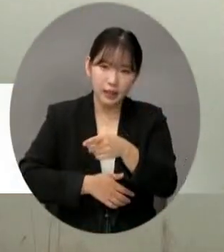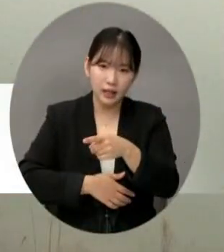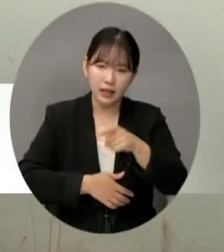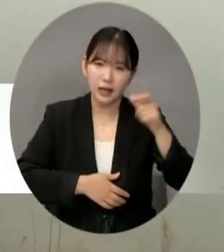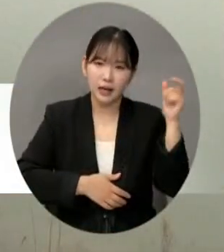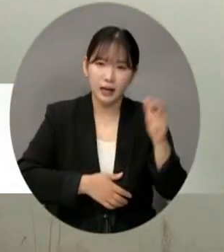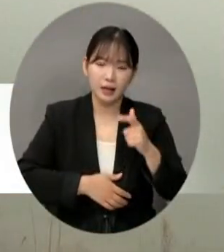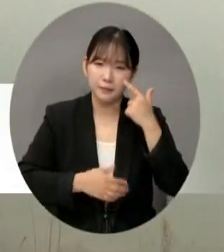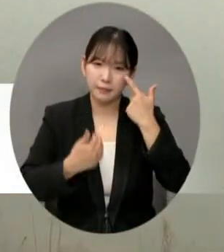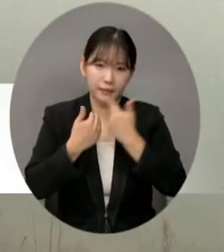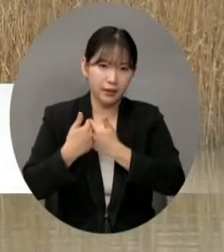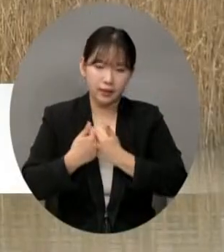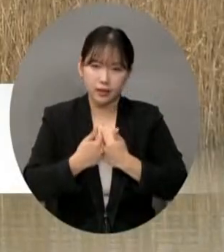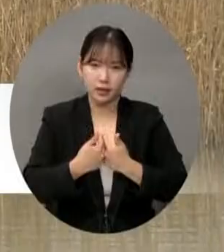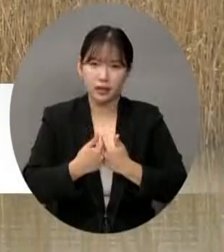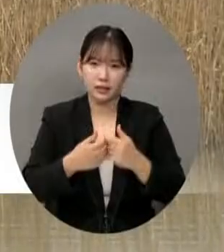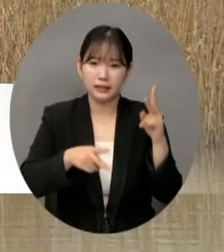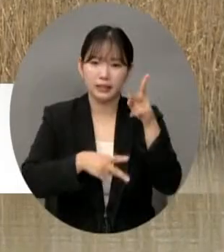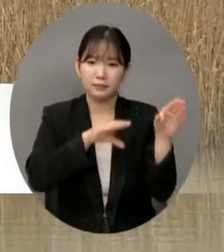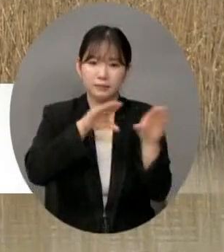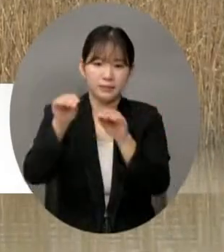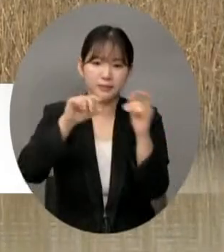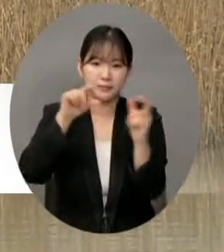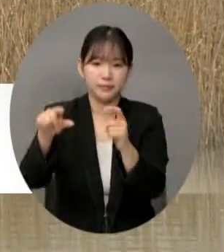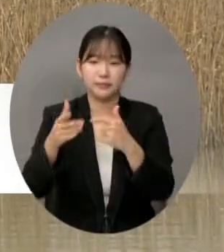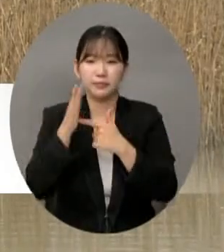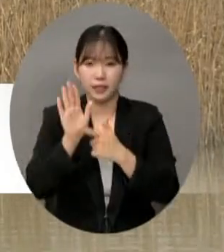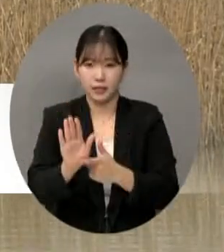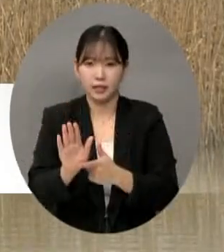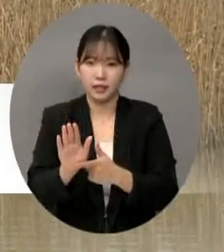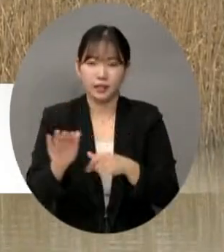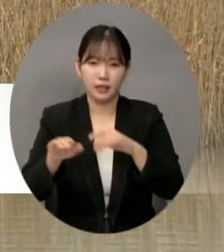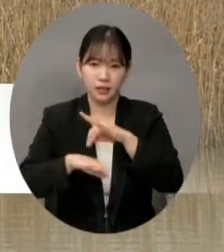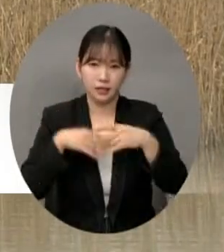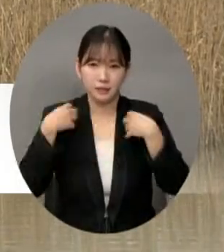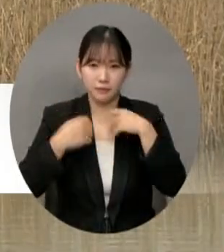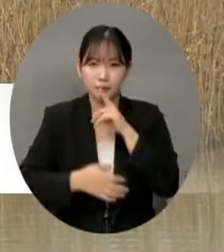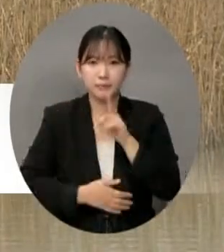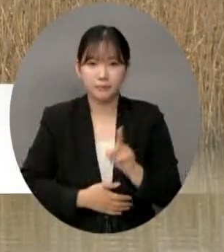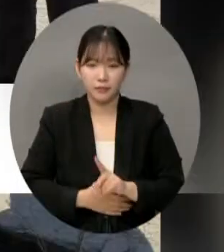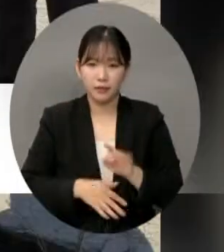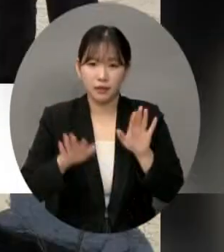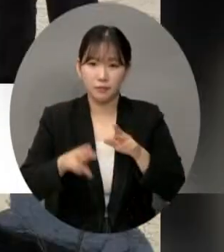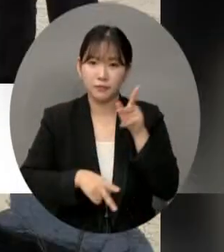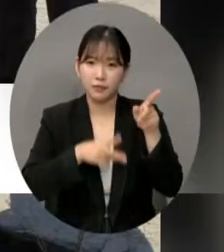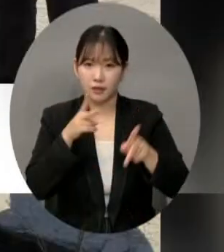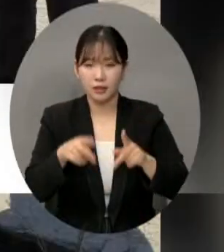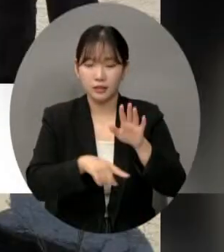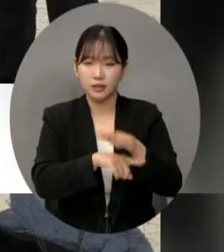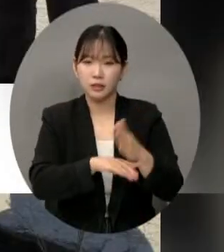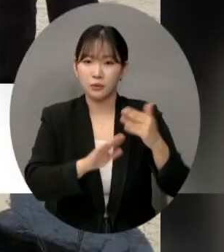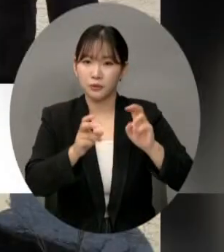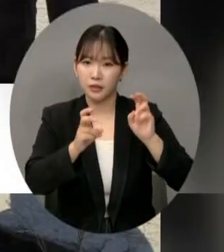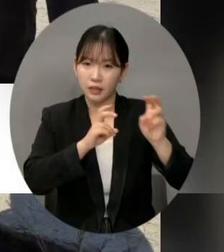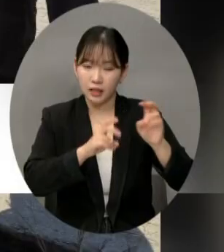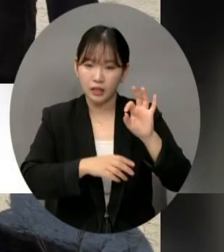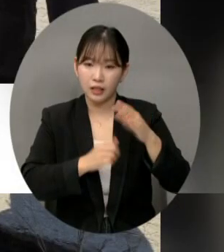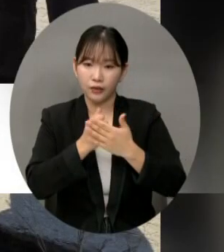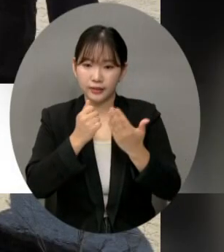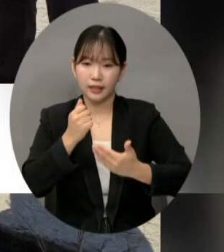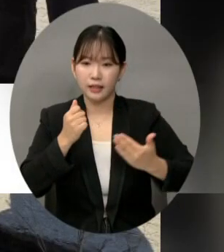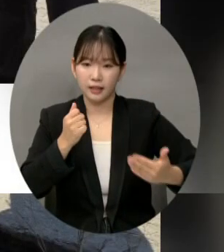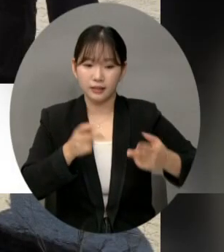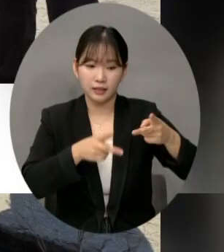강력 항의하고 사업을 중단시켰다고 밝혔습니다 해남군에 따르면 이번 사업은 농어촌공사 영산강